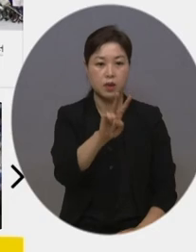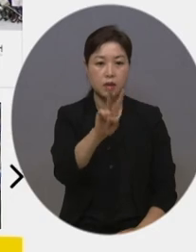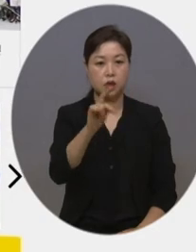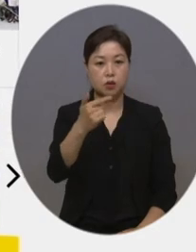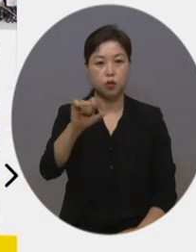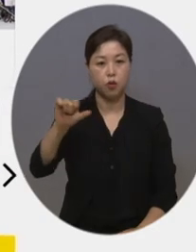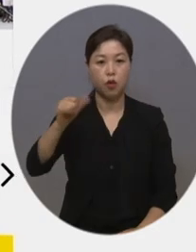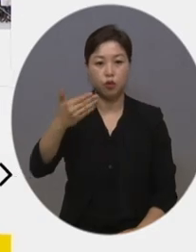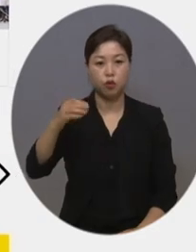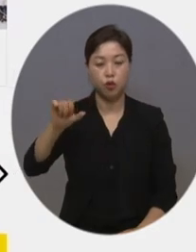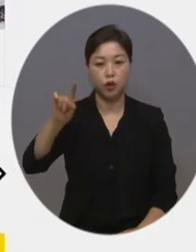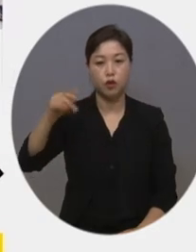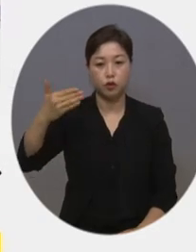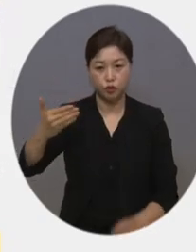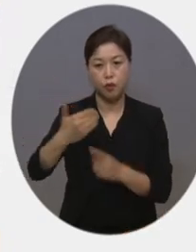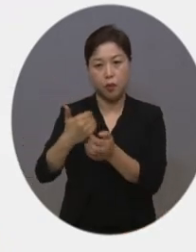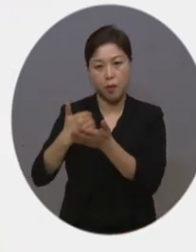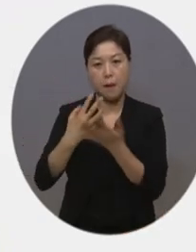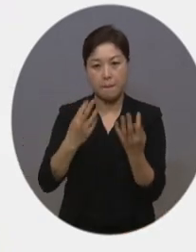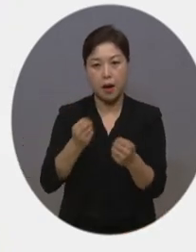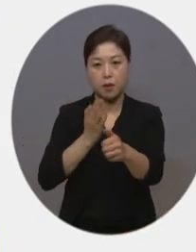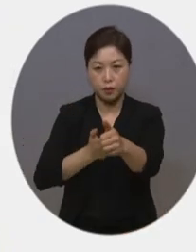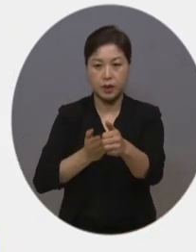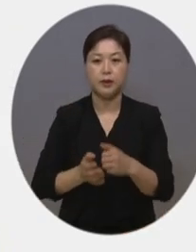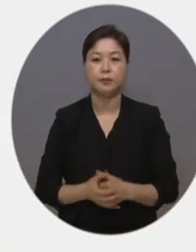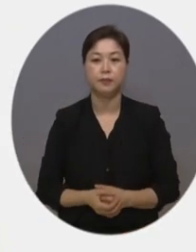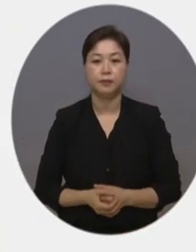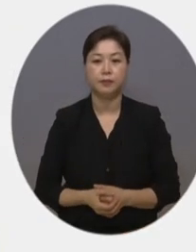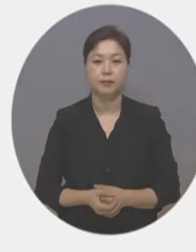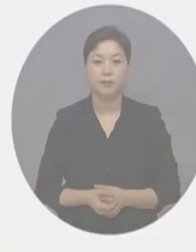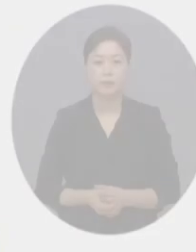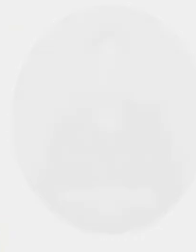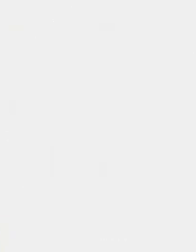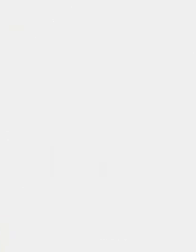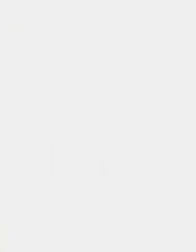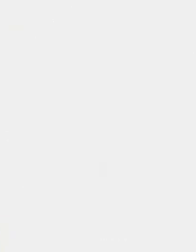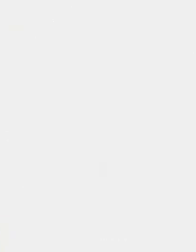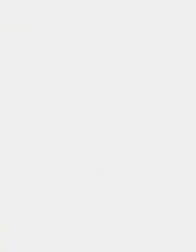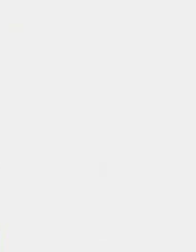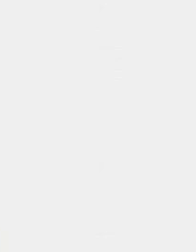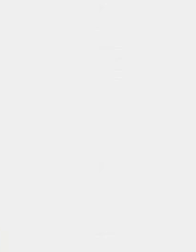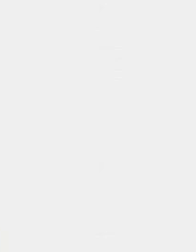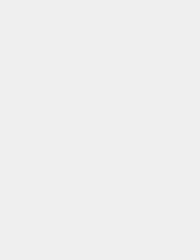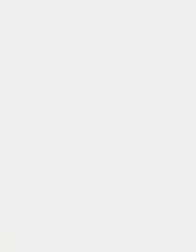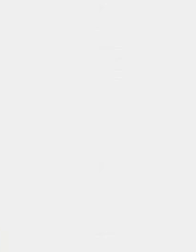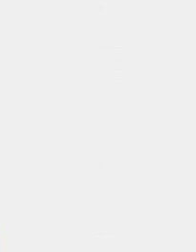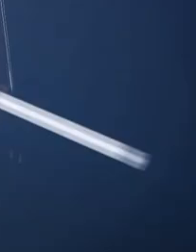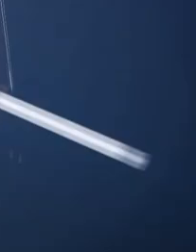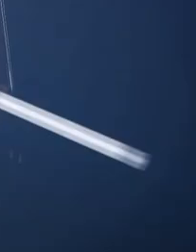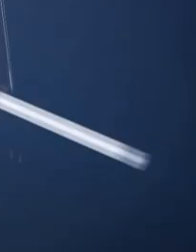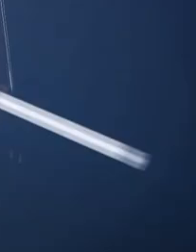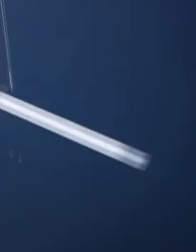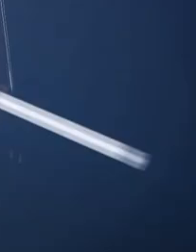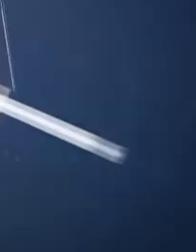전화번호 02-2655-9519로 많은 제보 바랍니다.